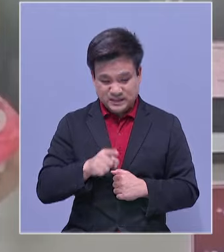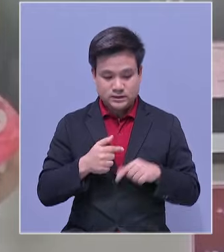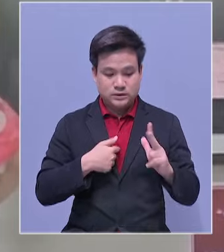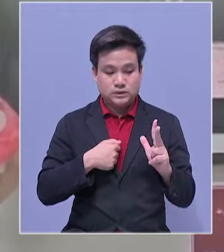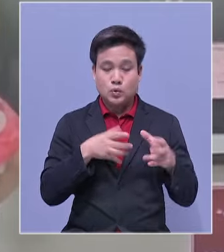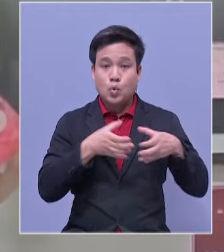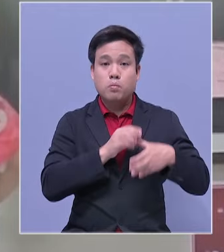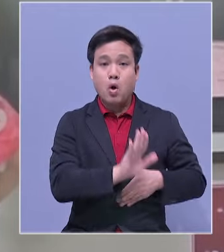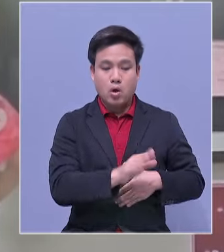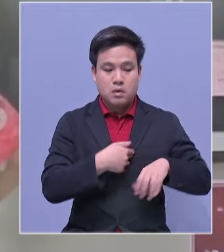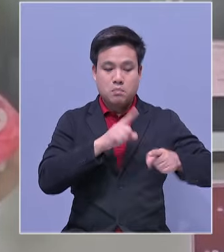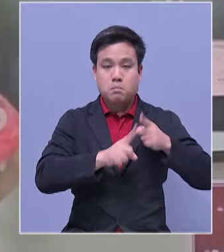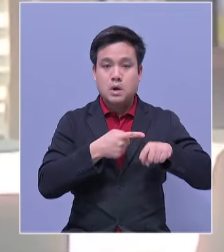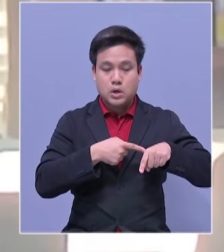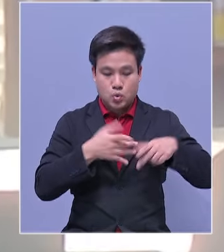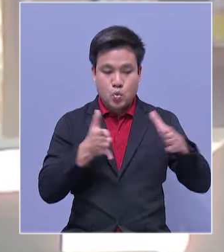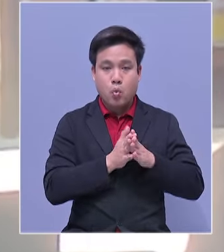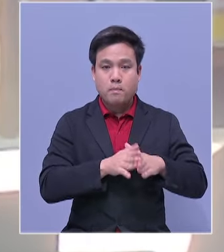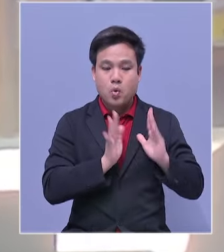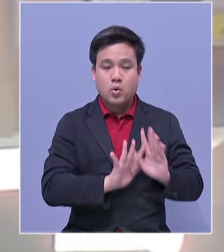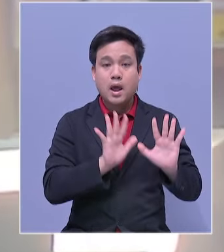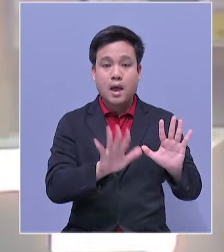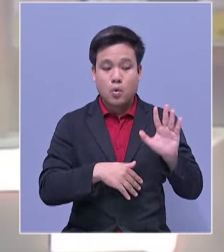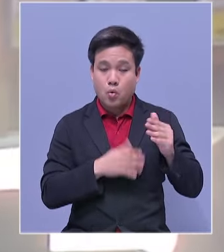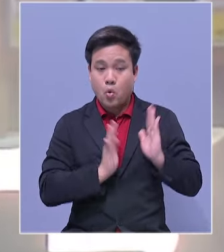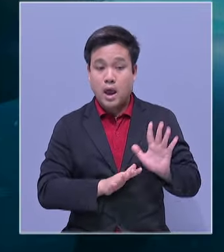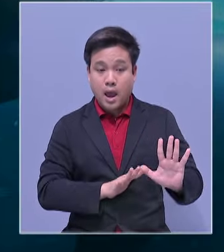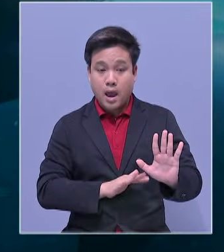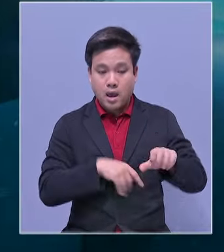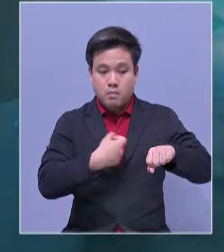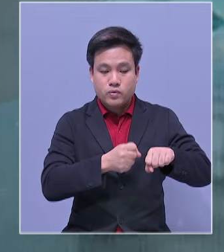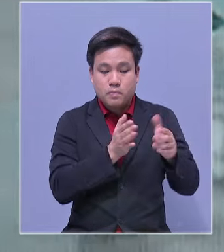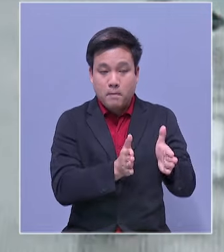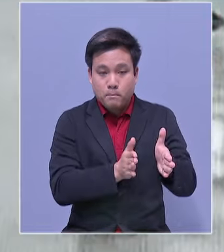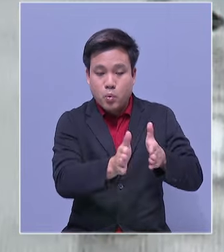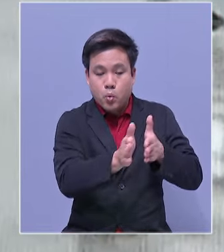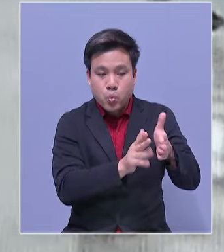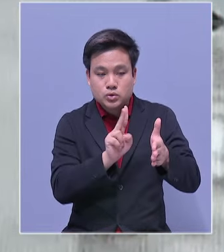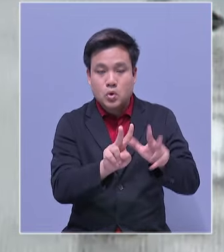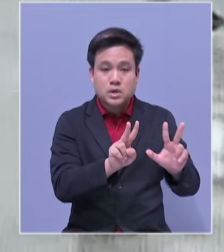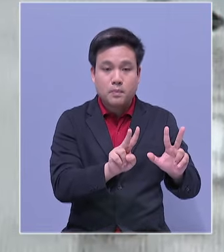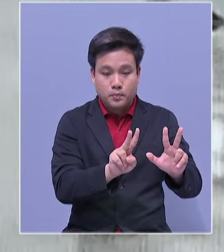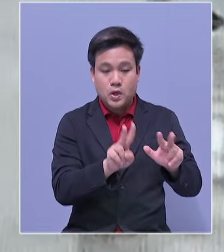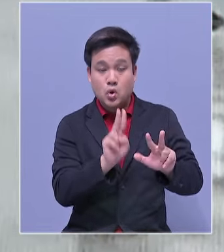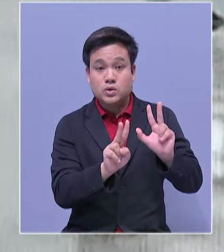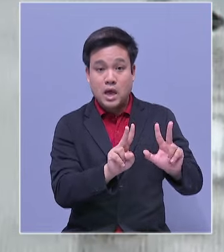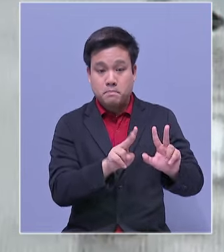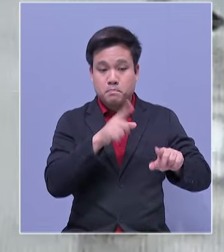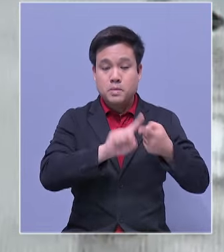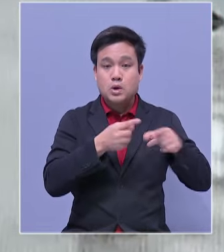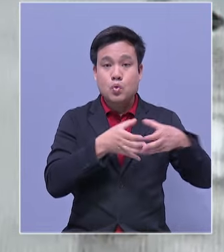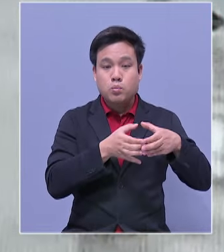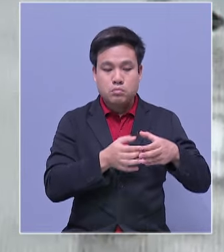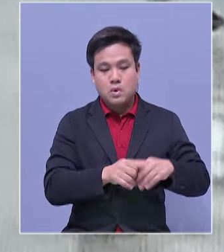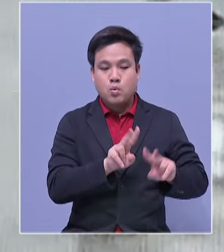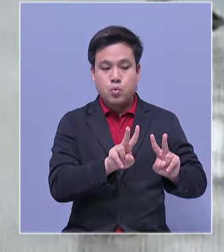คันมาเจอกับกลุ่มของผู้ก่อเหตุโดยบังเอิญมอเตอร์ไซค์อีกคันน่ะคือขี่กัน 2คนอือไว